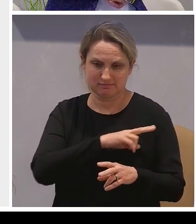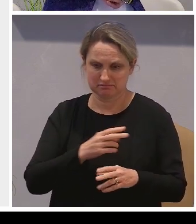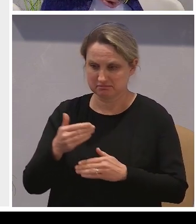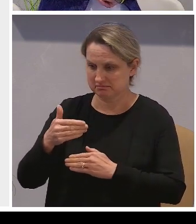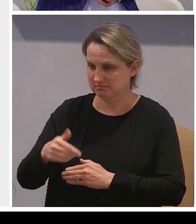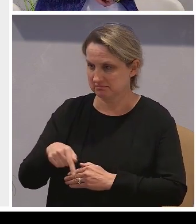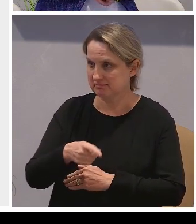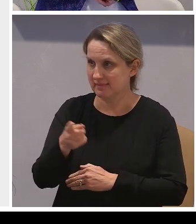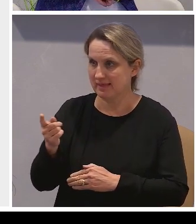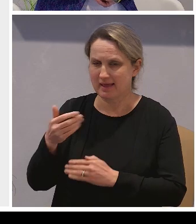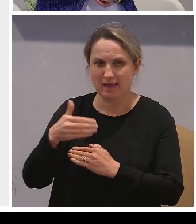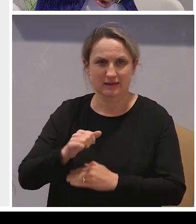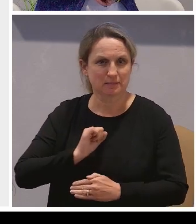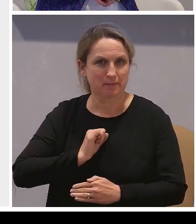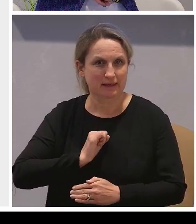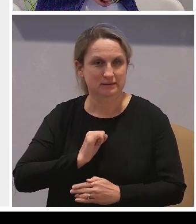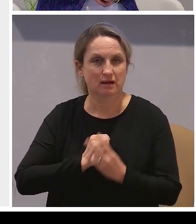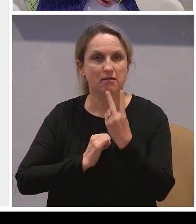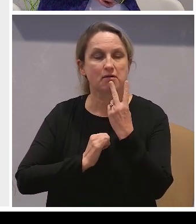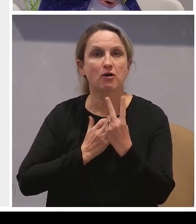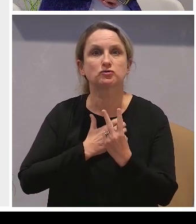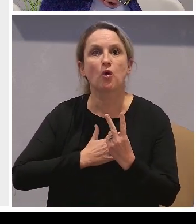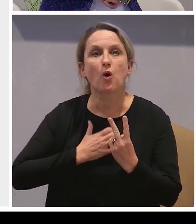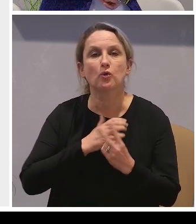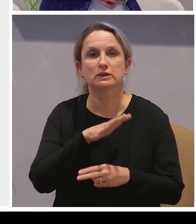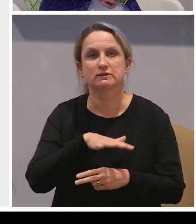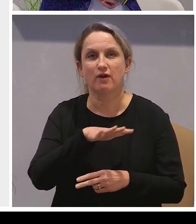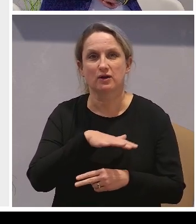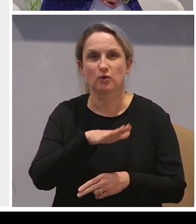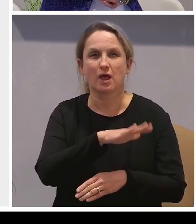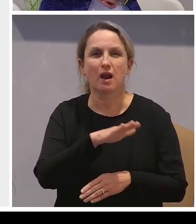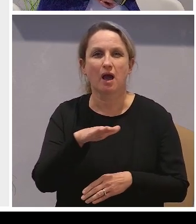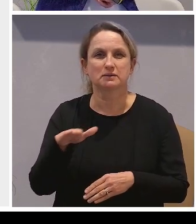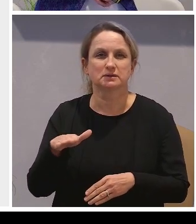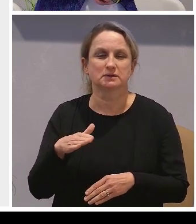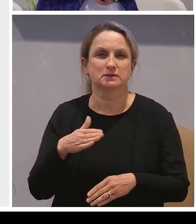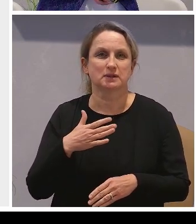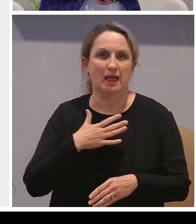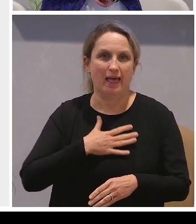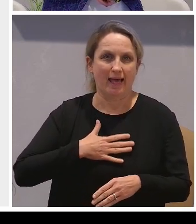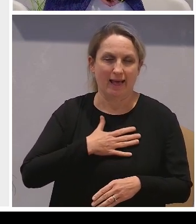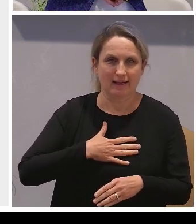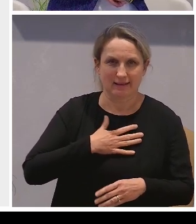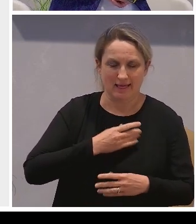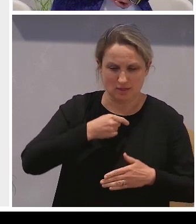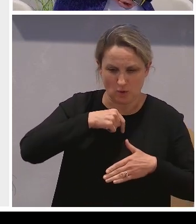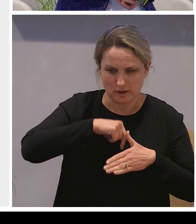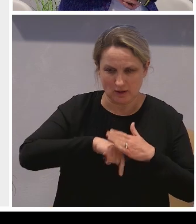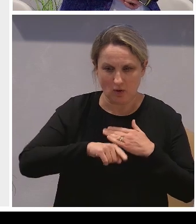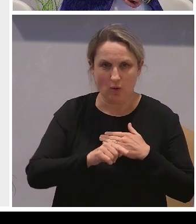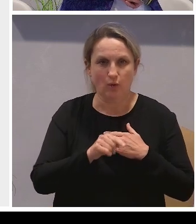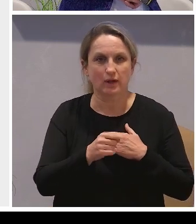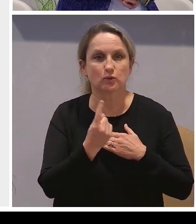väga olulist I am here valdkonda, today because there are mis siis two very puudutab seda laste important endokrinoloogiat ja üks on siis areas lapsekasv.